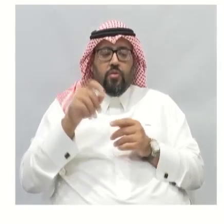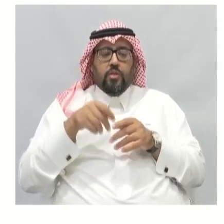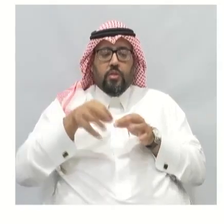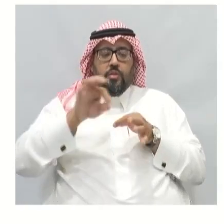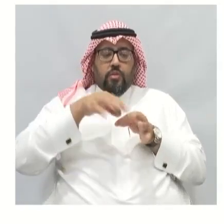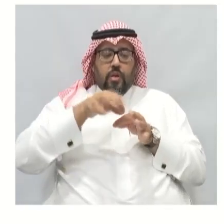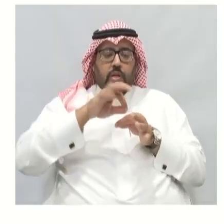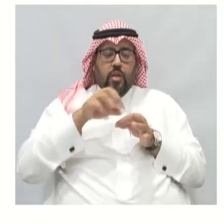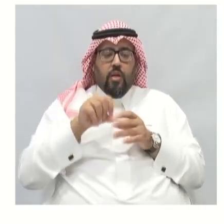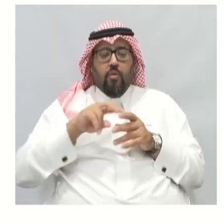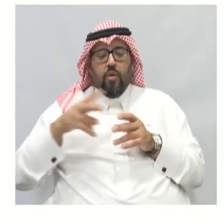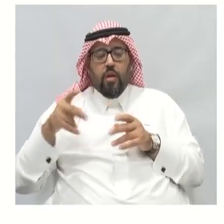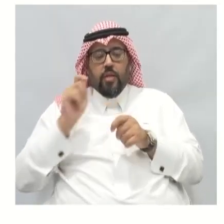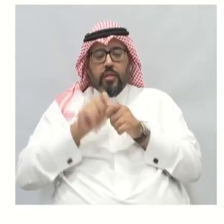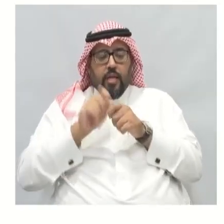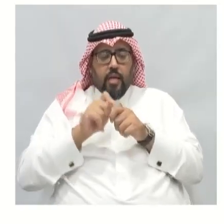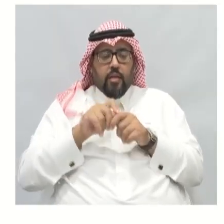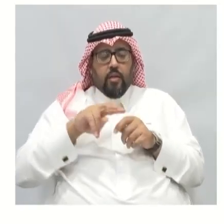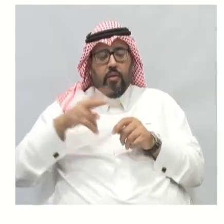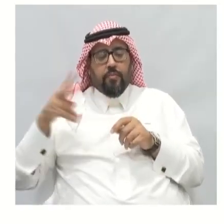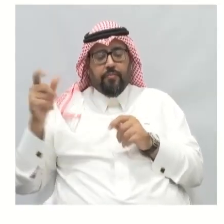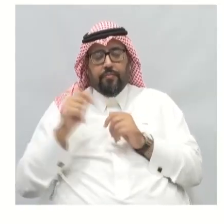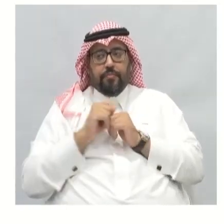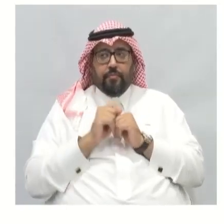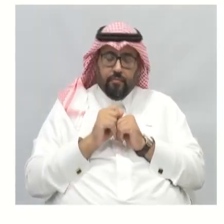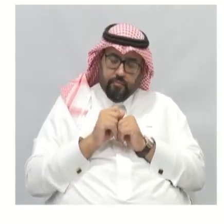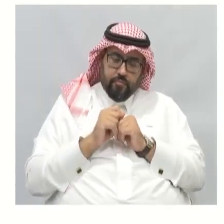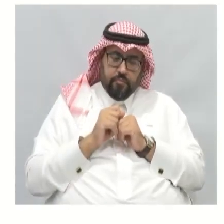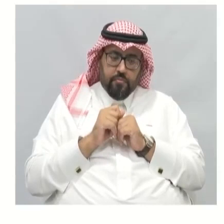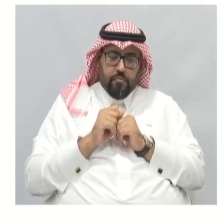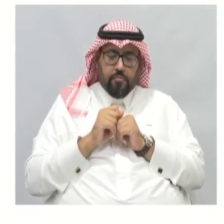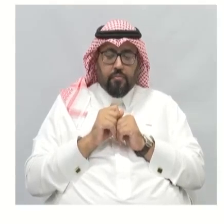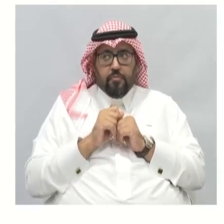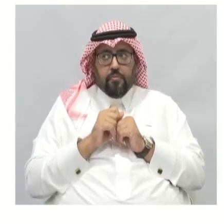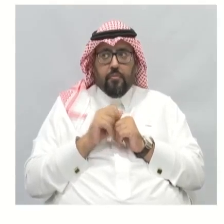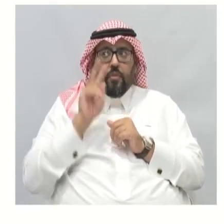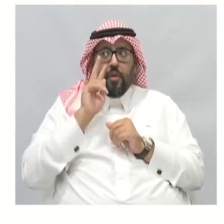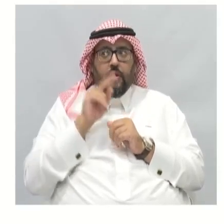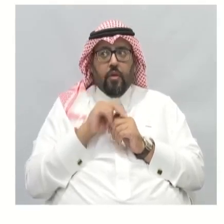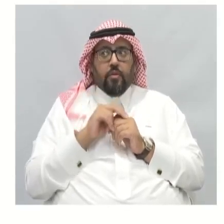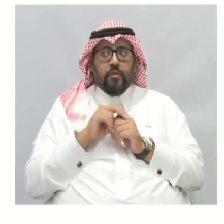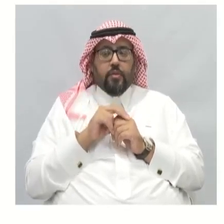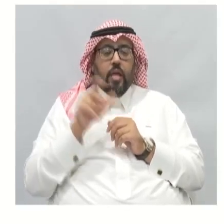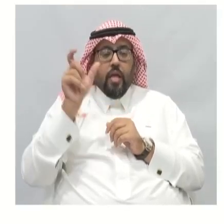والمنسوجات وغيرها من الصناعات الاخرى اذا نلاحظ هنا في الولايات